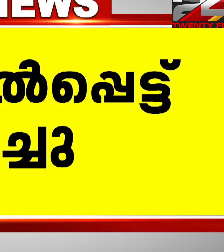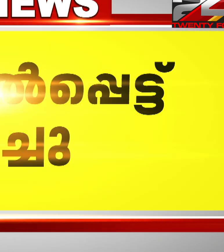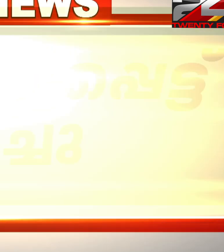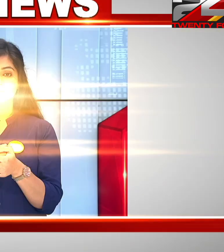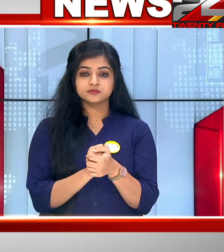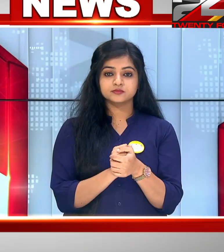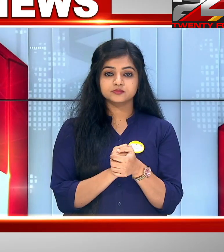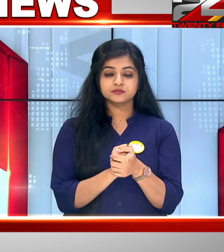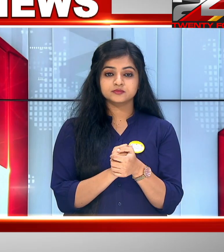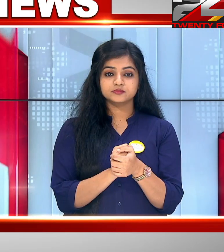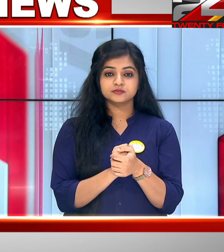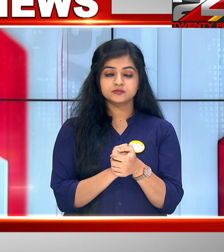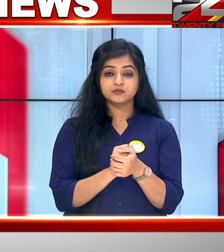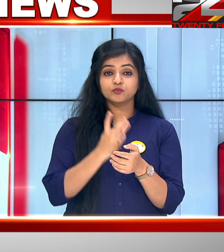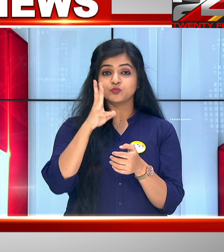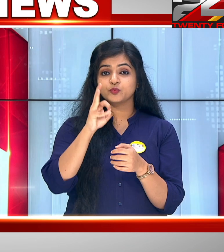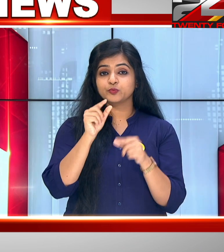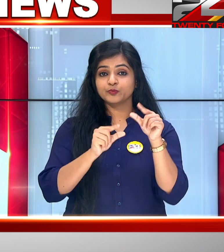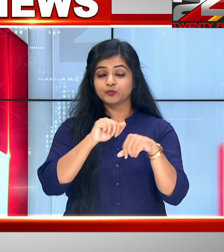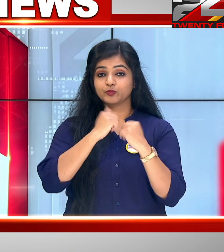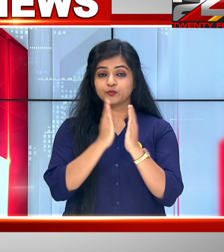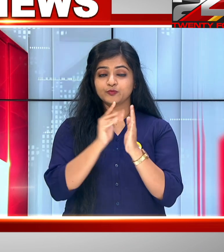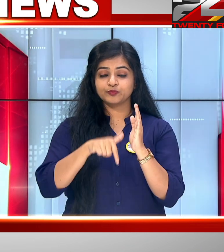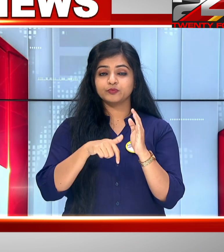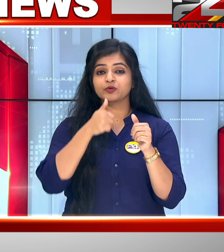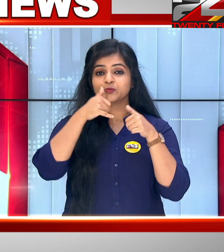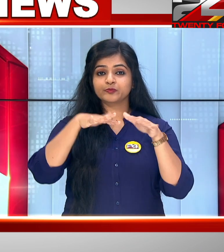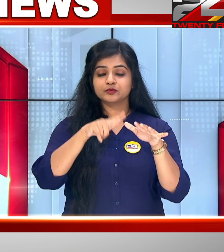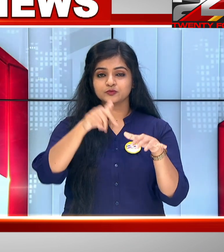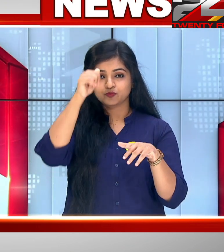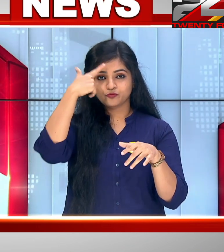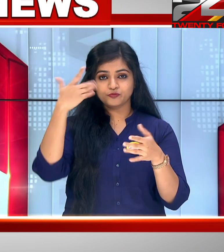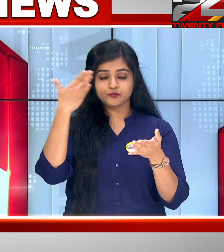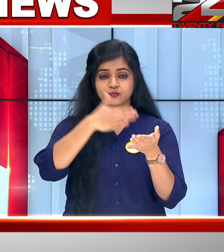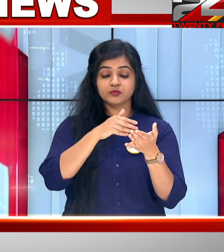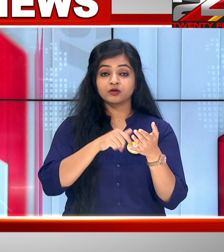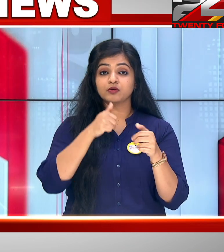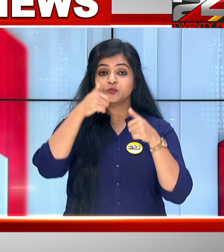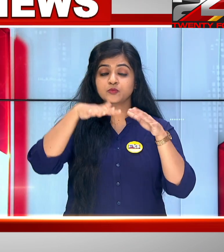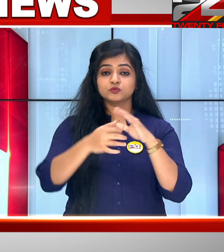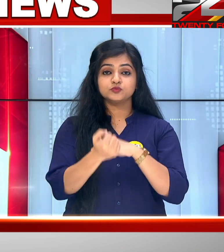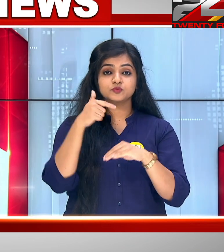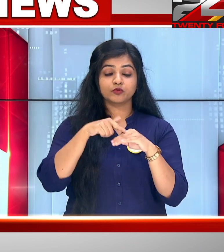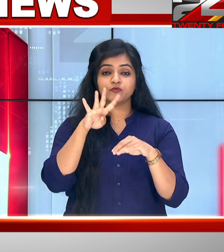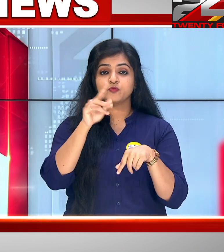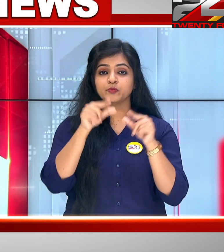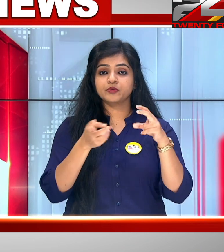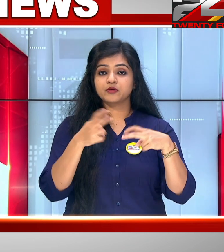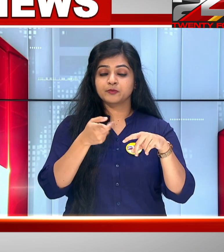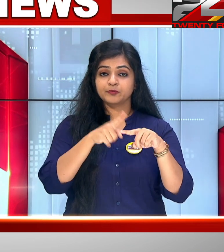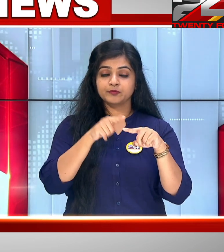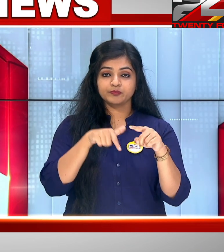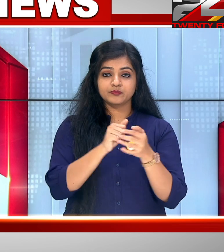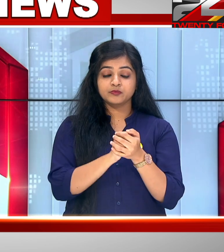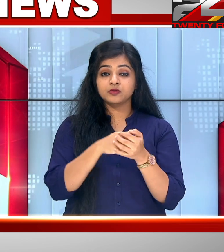ഈ വിനോദയാത്രയ്ക്ക് എത്തിയതാണ്. ഇവർ കടലിൽ കുളിക്കുന്നതിനിടയിൽ ഈ ശക്തമായ തിരയിൽ 4 പേർ പെടുകയായിരുന്നു. ഇതിൽ 4 പേരെയും